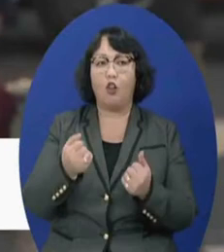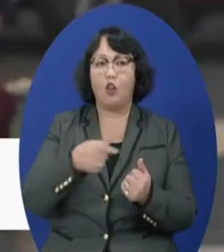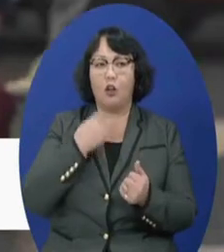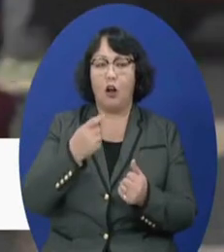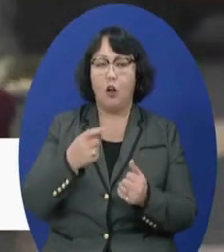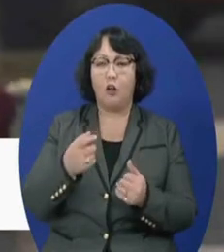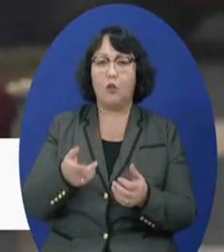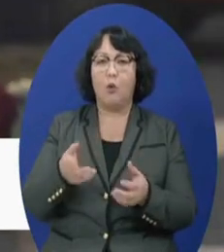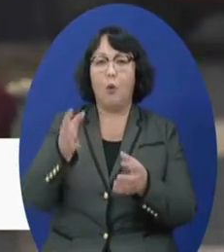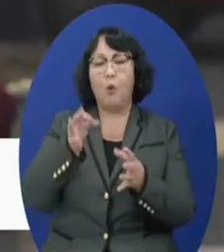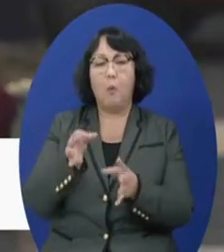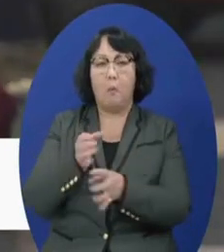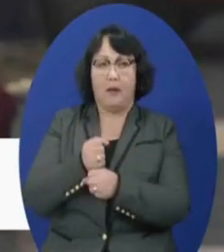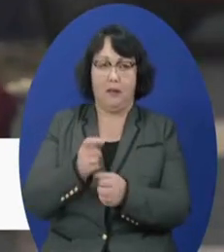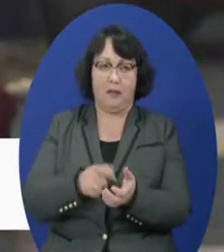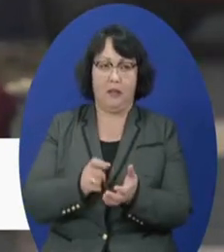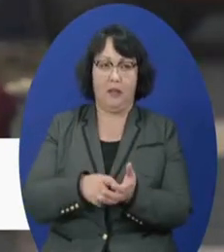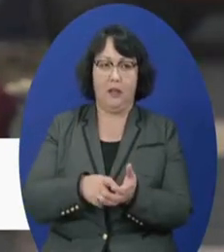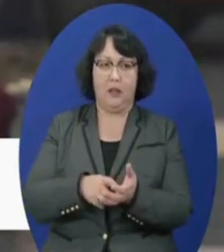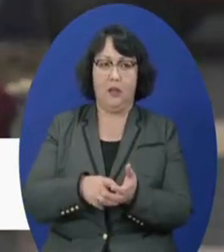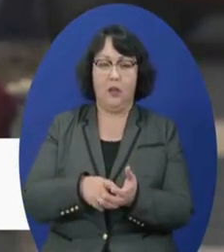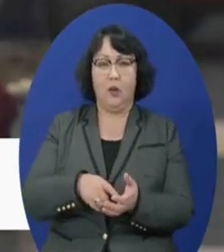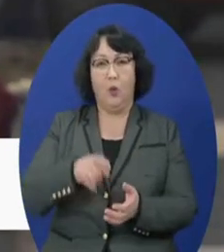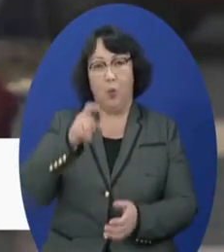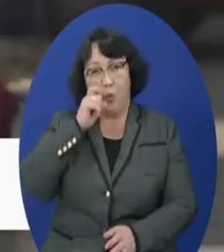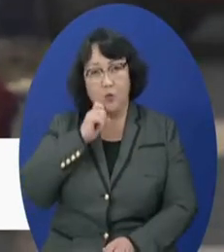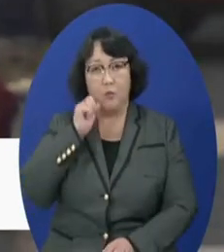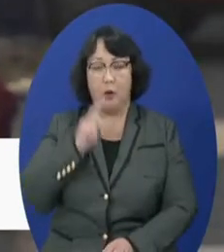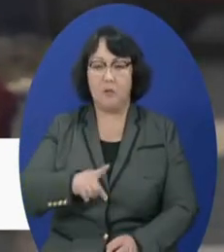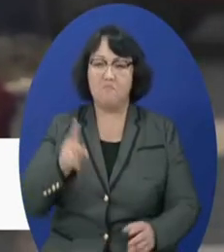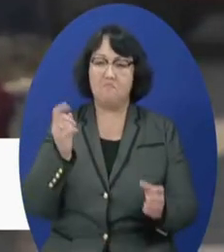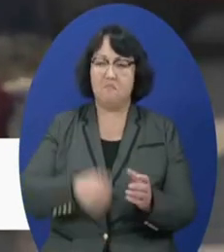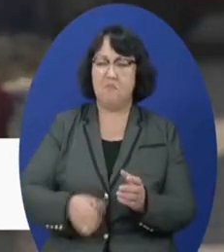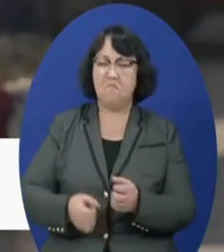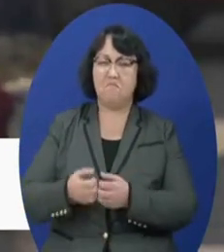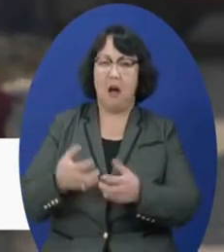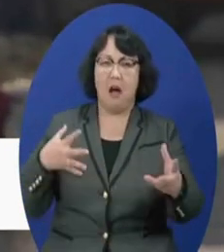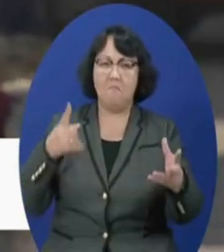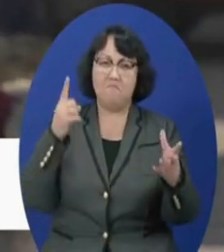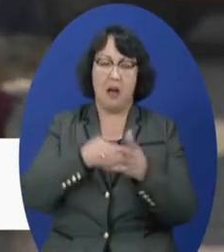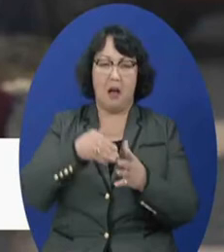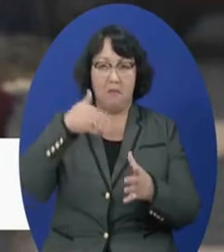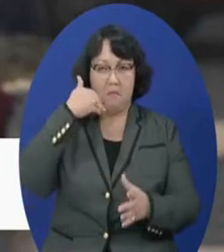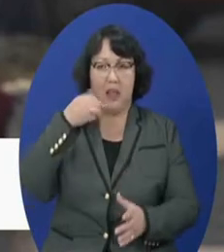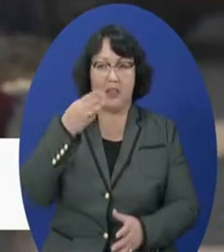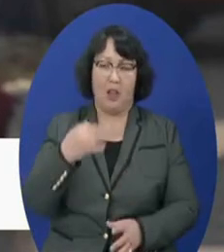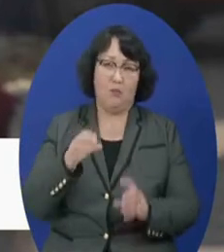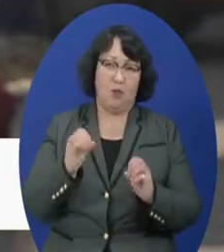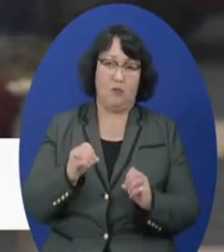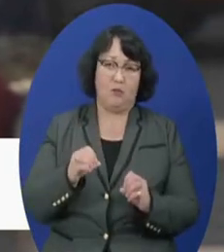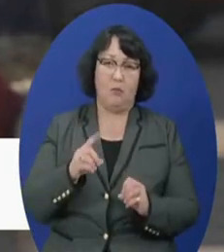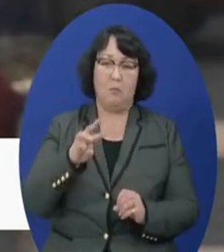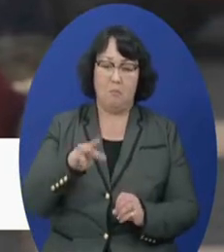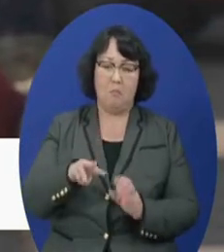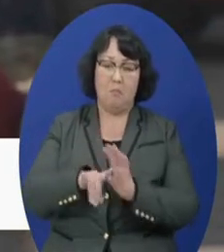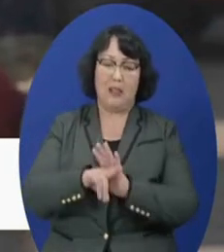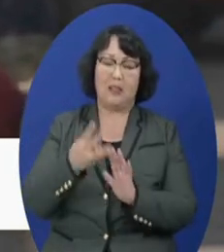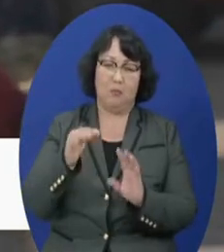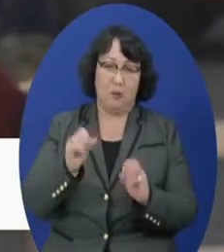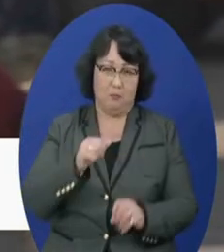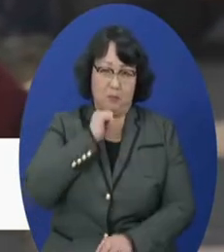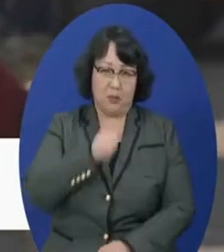энэ дуртайдаа 1000 малтай болоод байгаа юм биш л те. Яагаад гэхээр зах зээл дээр энэ махны үн, малын гаралтай түүхийн үн хямдхан байгаа